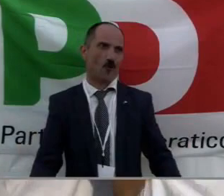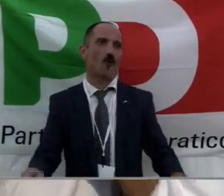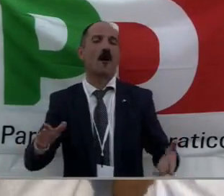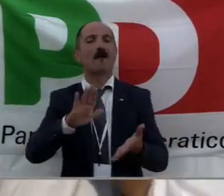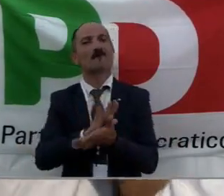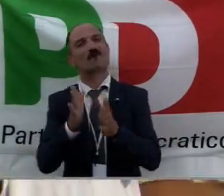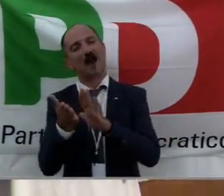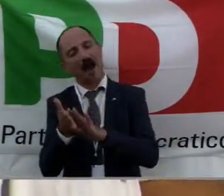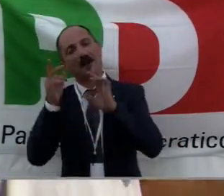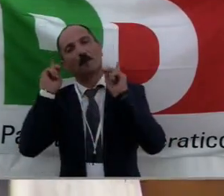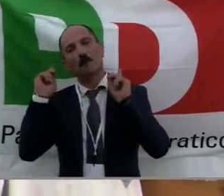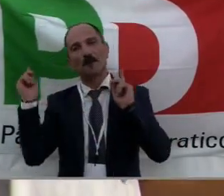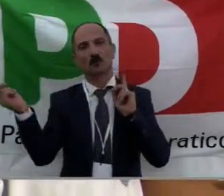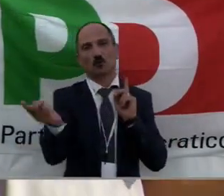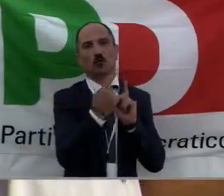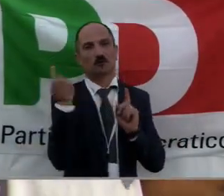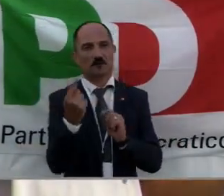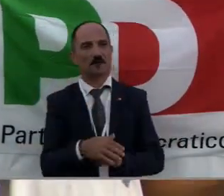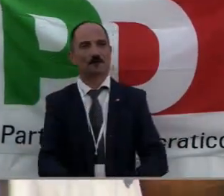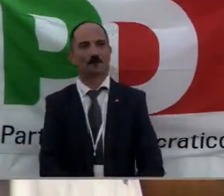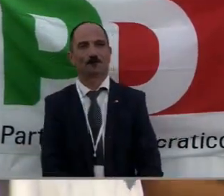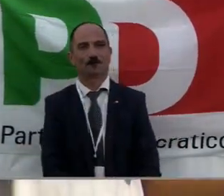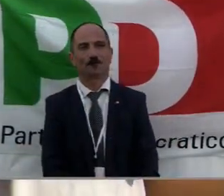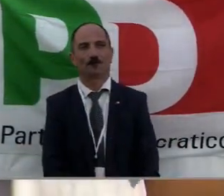Vale per tutti.